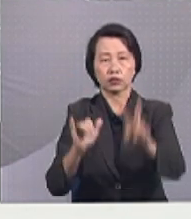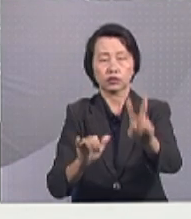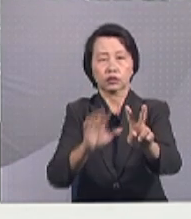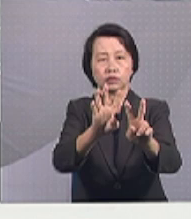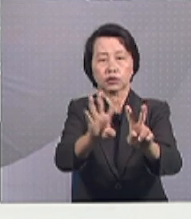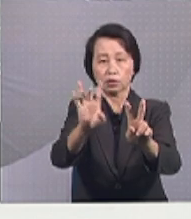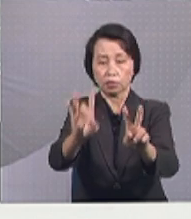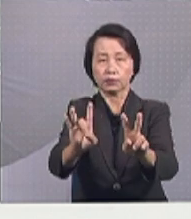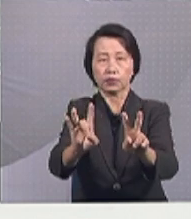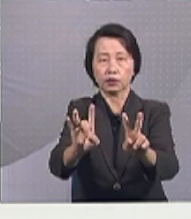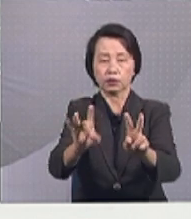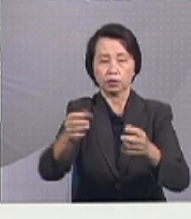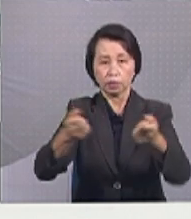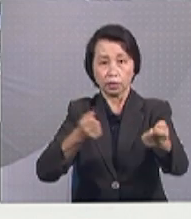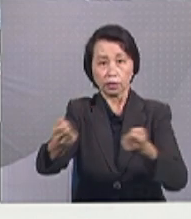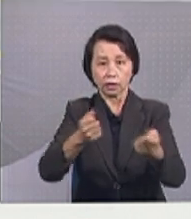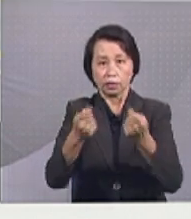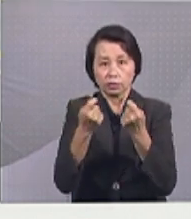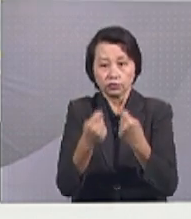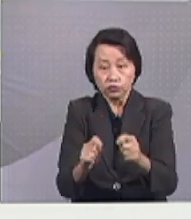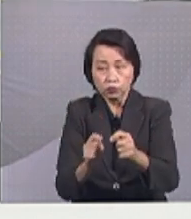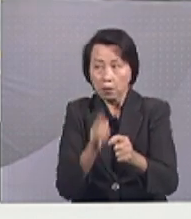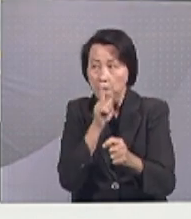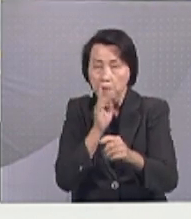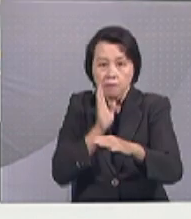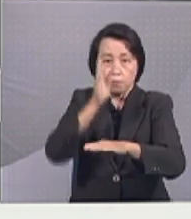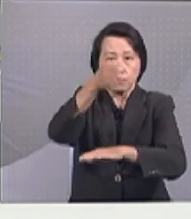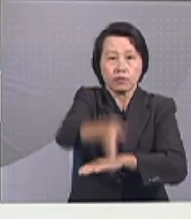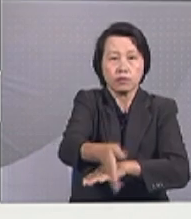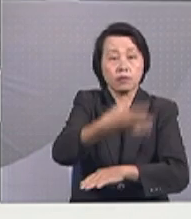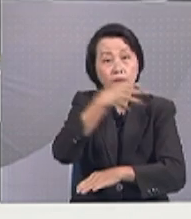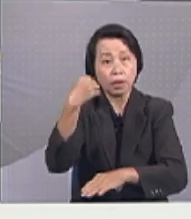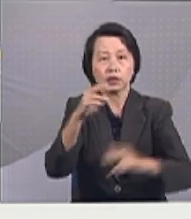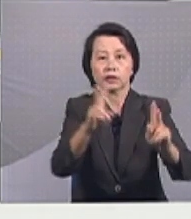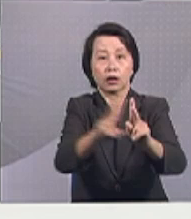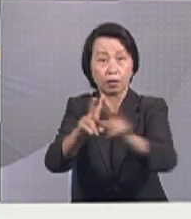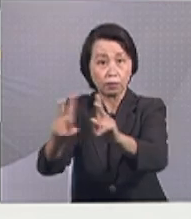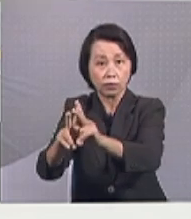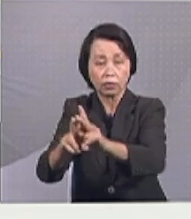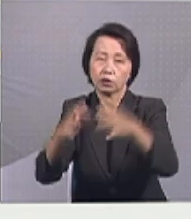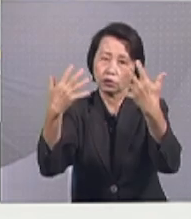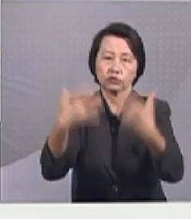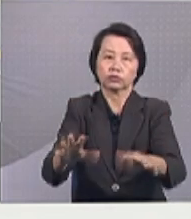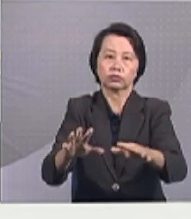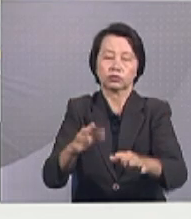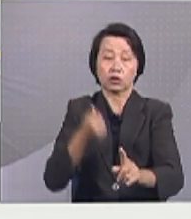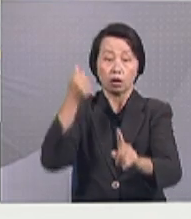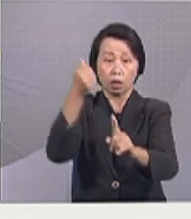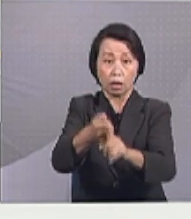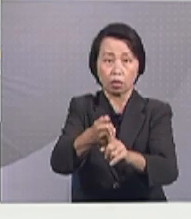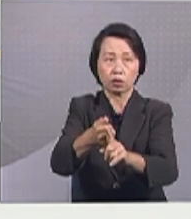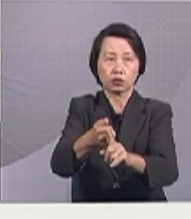1,248 kenderaan yang cuba merentas negeri untuk balik ke kampung telah